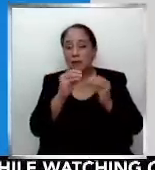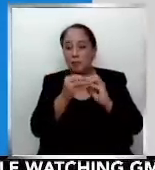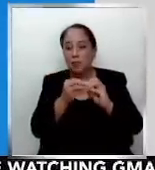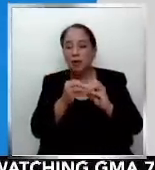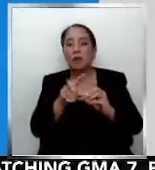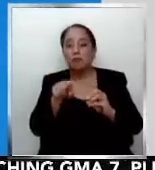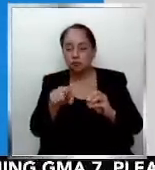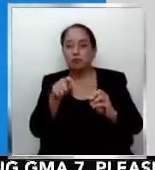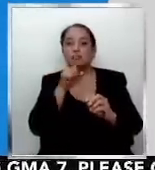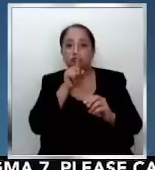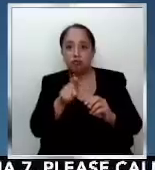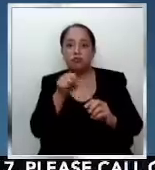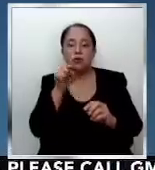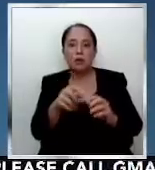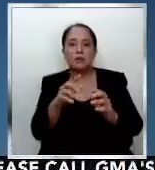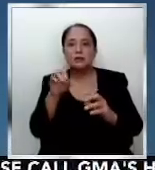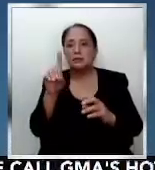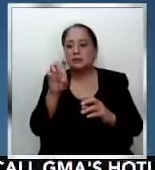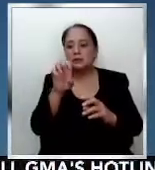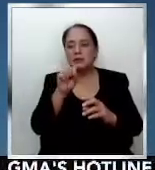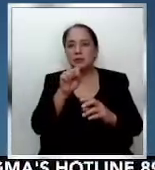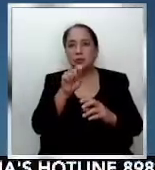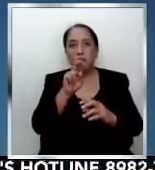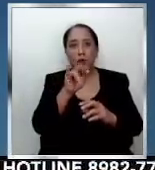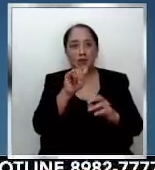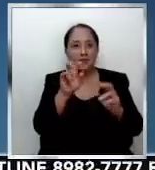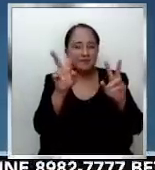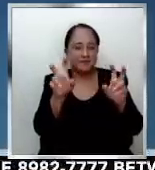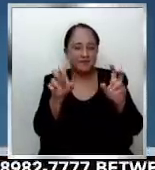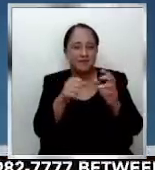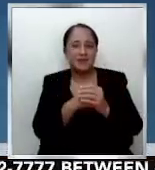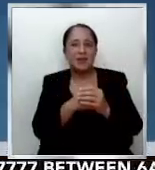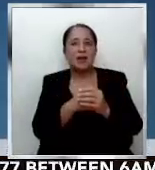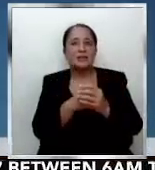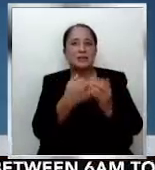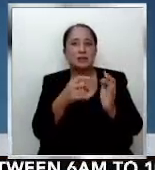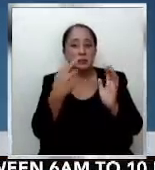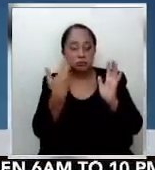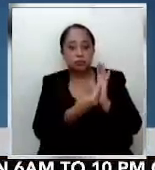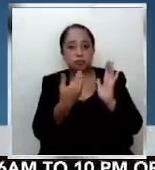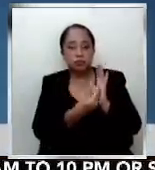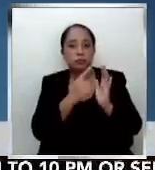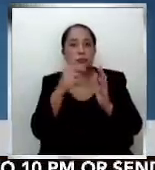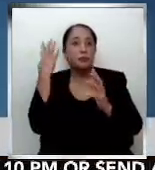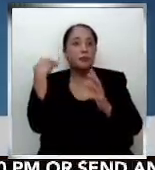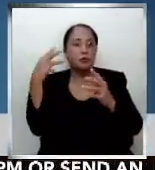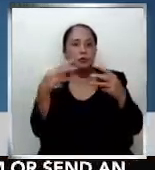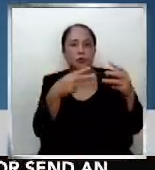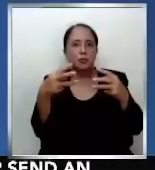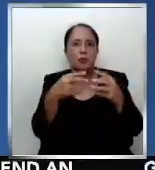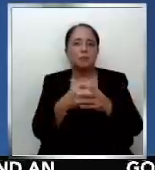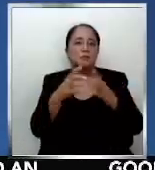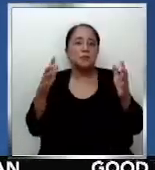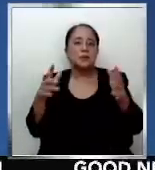na ito ang destroyer na Sammy B. Ang 3-tube torpedo tube ang isa ring palatandaan na ito ang barkong lumaban sa tatlong mas malalaking barko ng Japanese